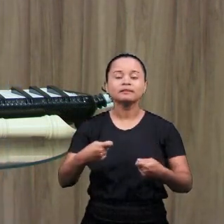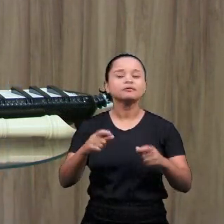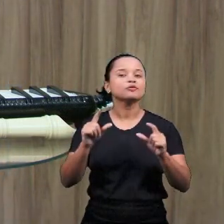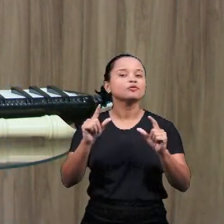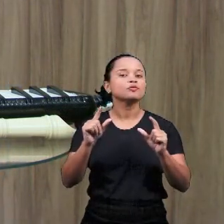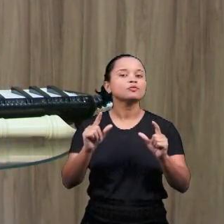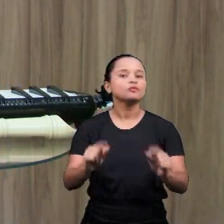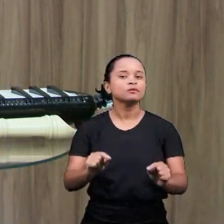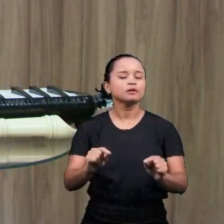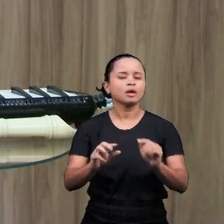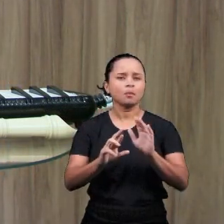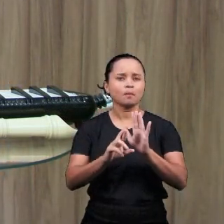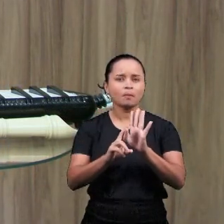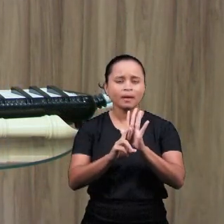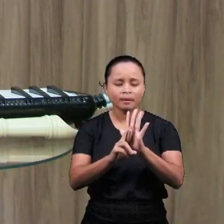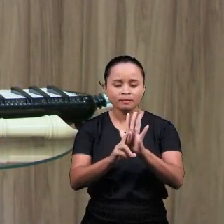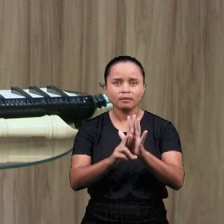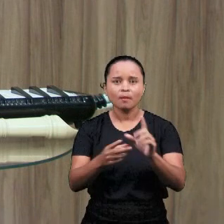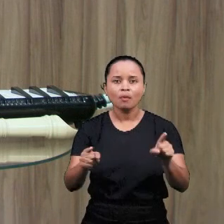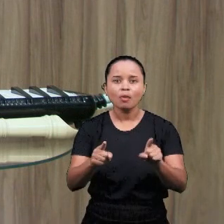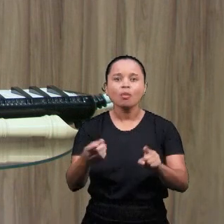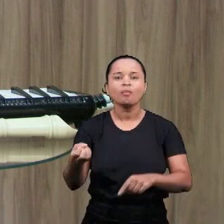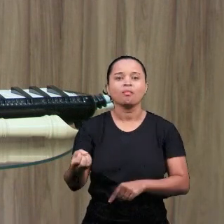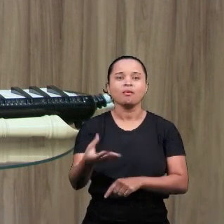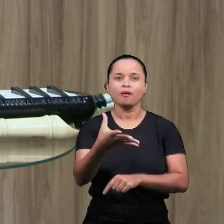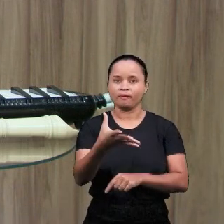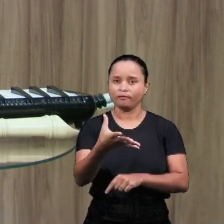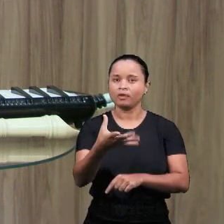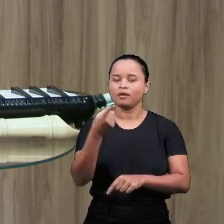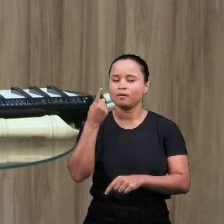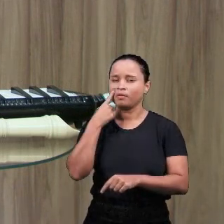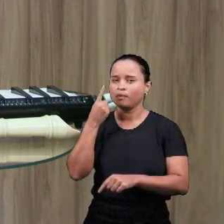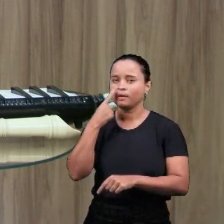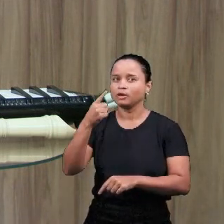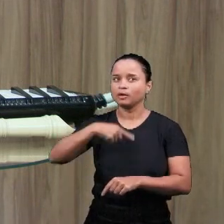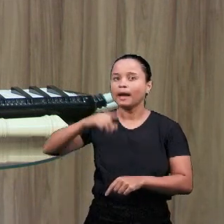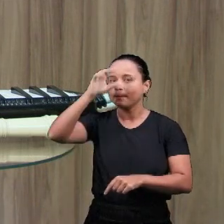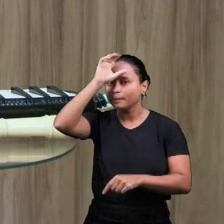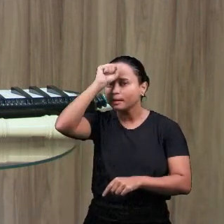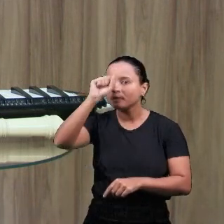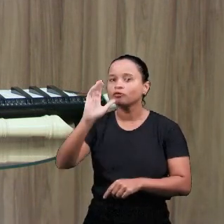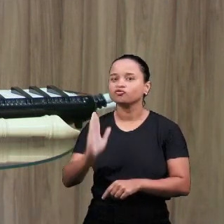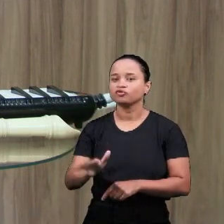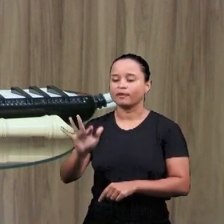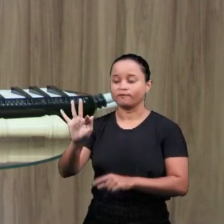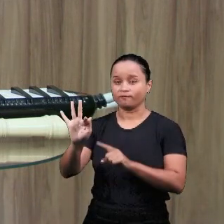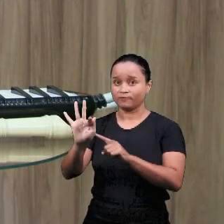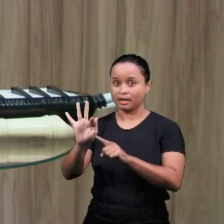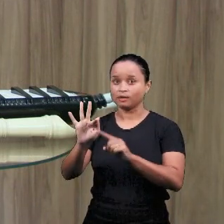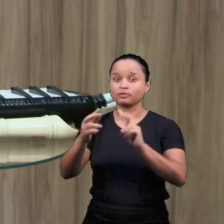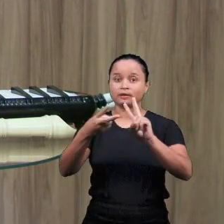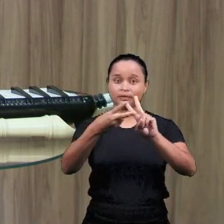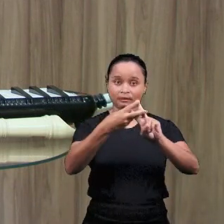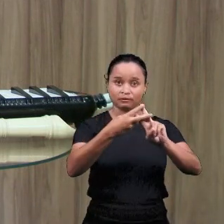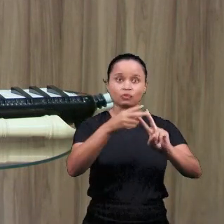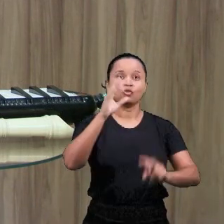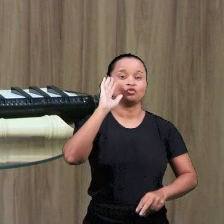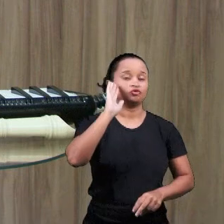Nous avons déjà appris le fa dièse dans la flûte douce, le do dièse,